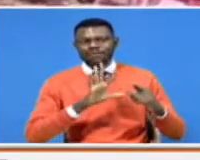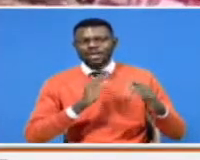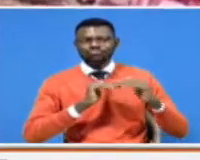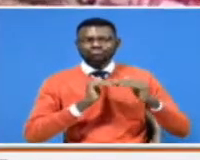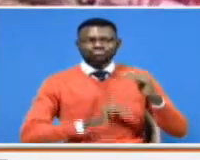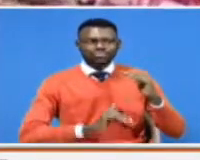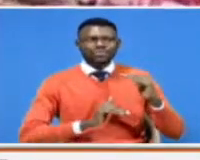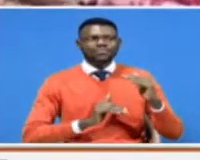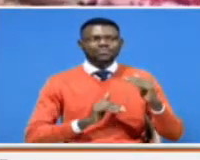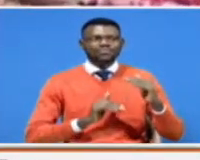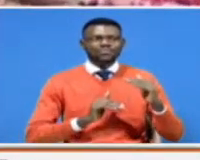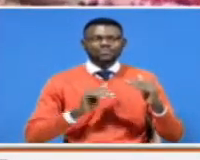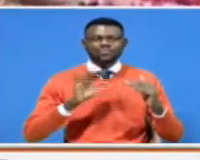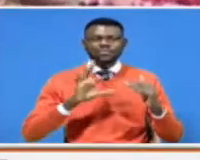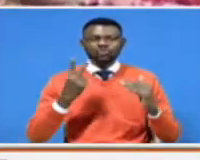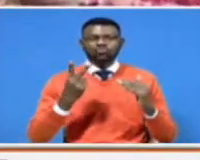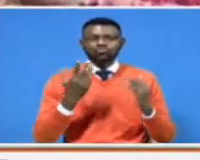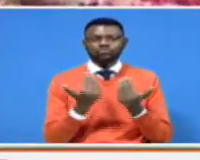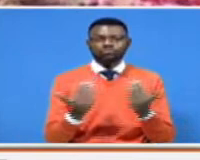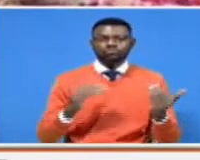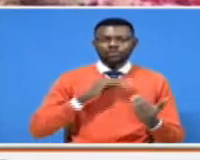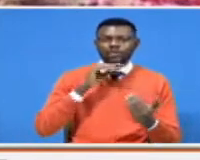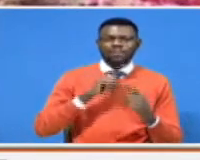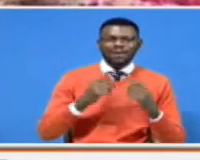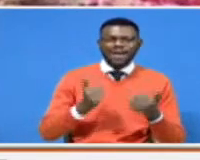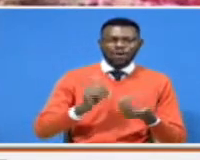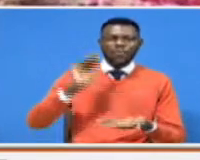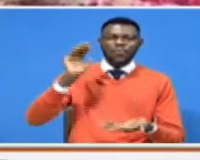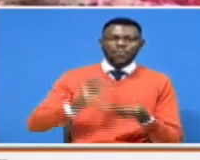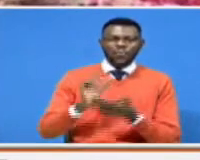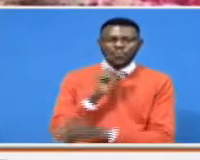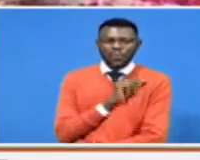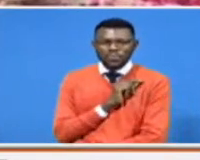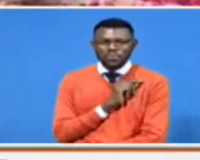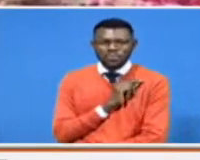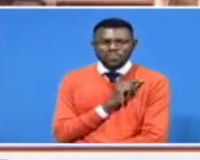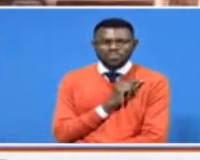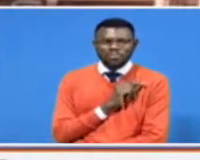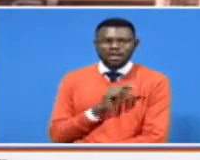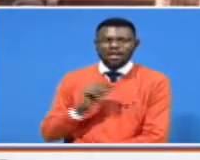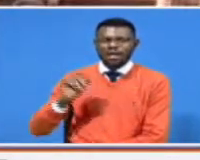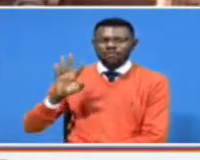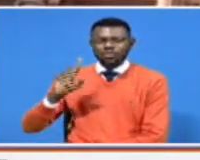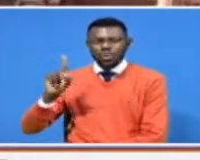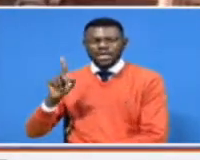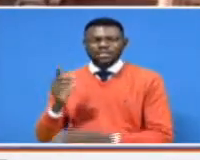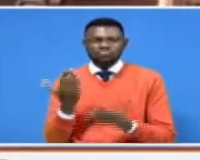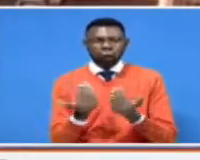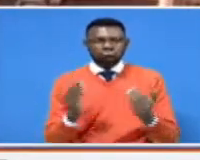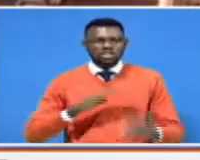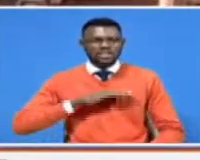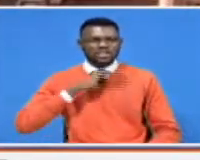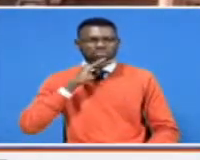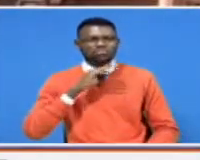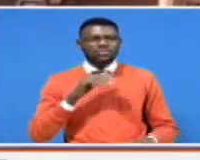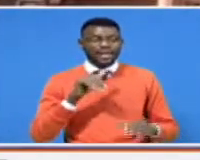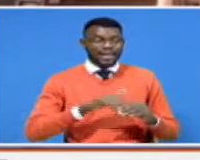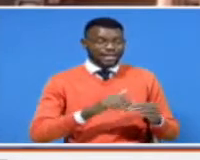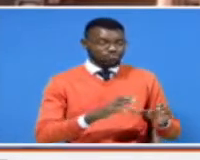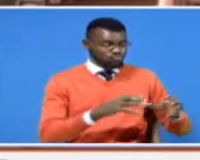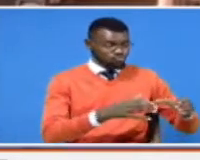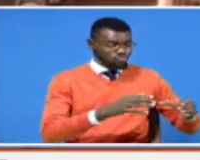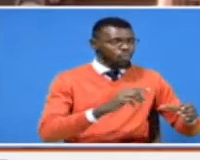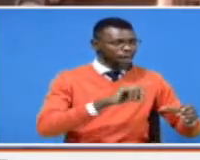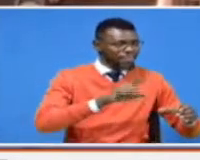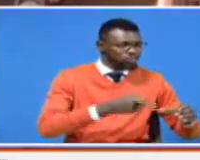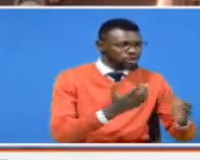vifo 52 kwa kila watoto 1,000 hadi vifo 41 kwa kila watoto 1,000,